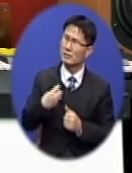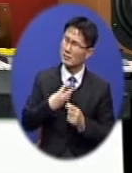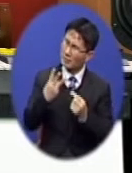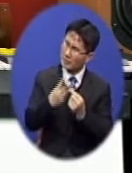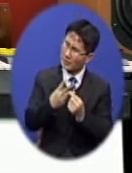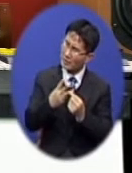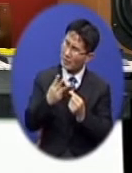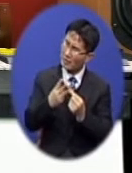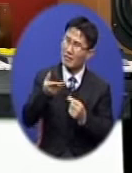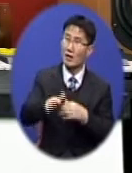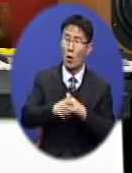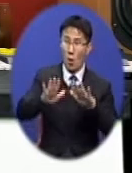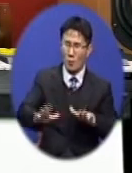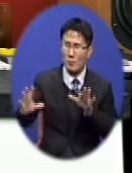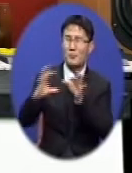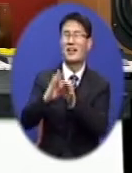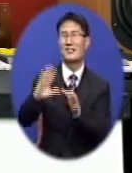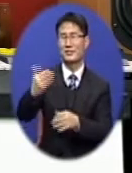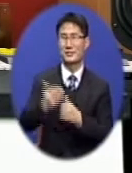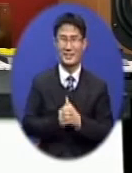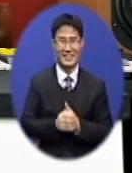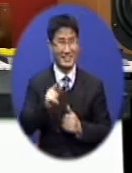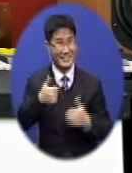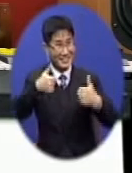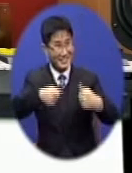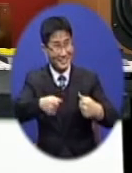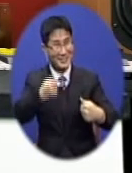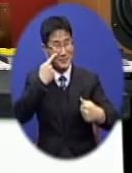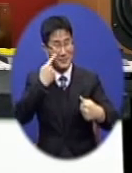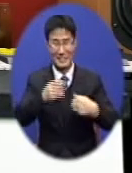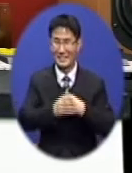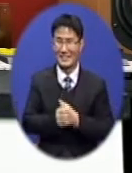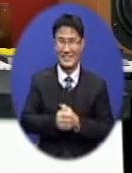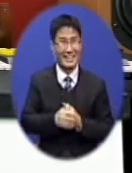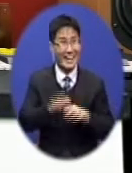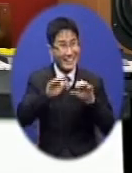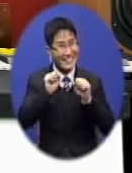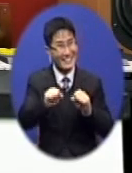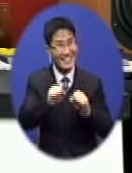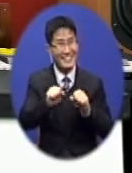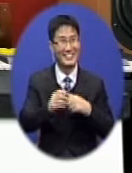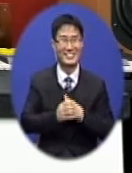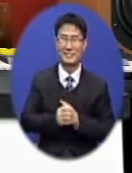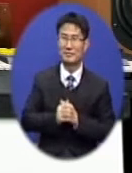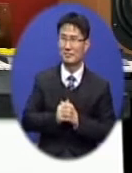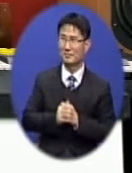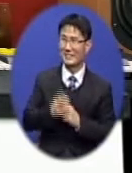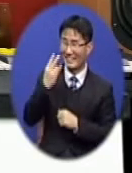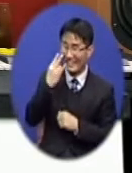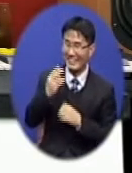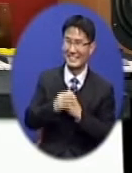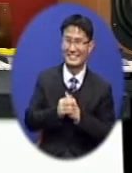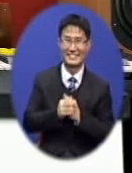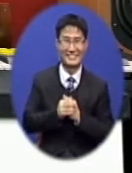해갖고 지금 오늘 당첨이 됐네요. 아, 그러셨구나. 아. 김혜영 씨하고 인사 한번 나누세요. 네, 네. 안녕하세요. 예.